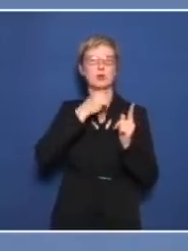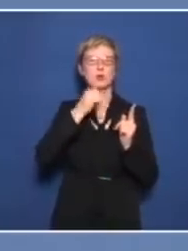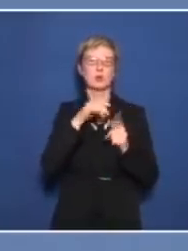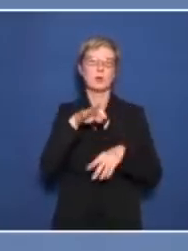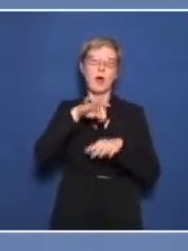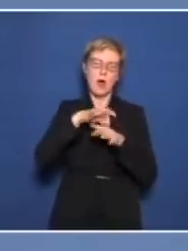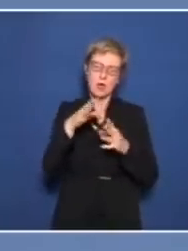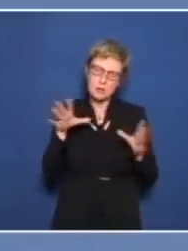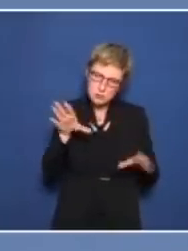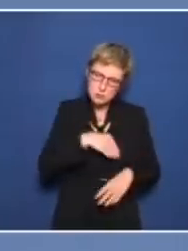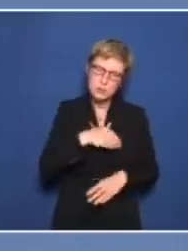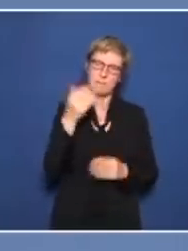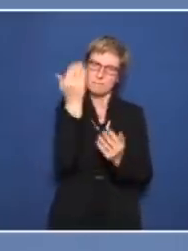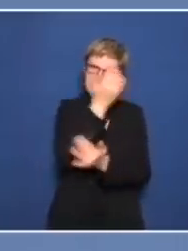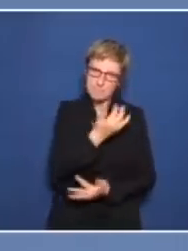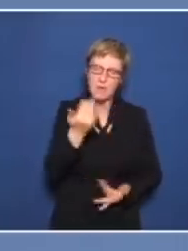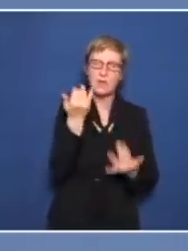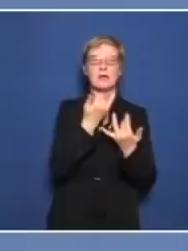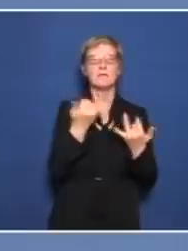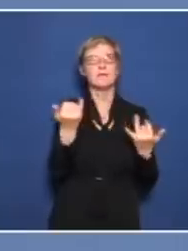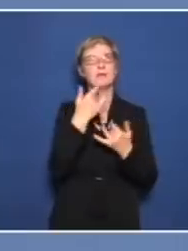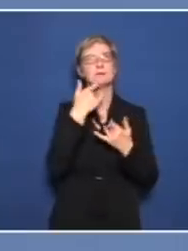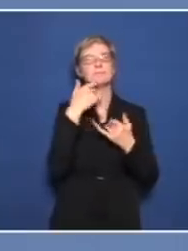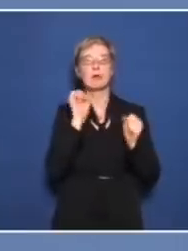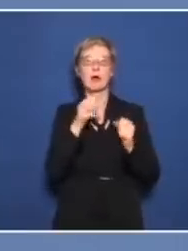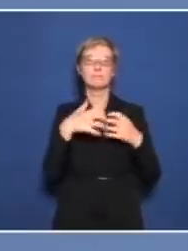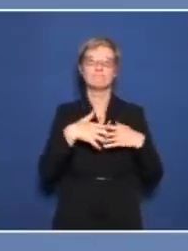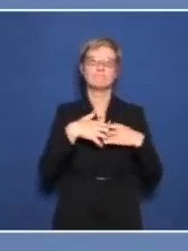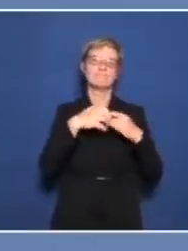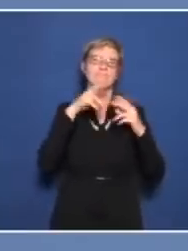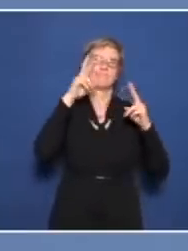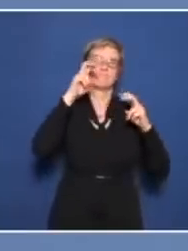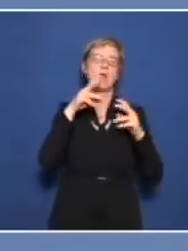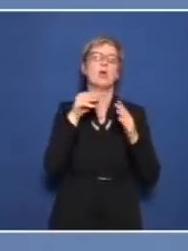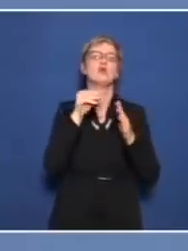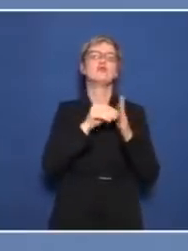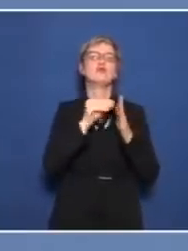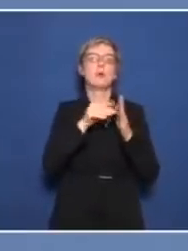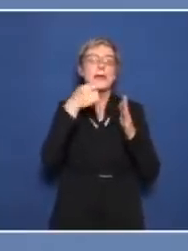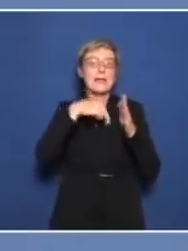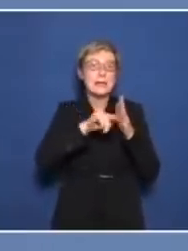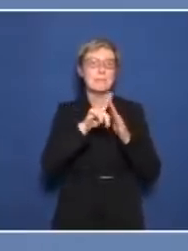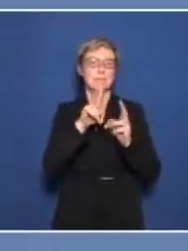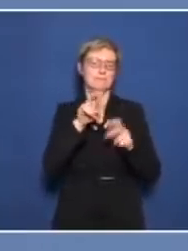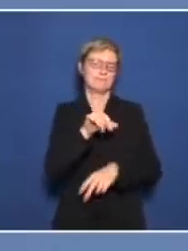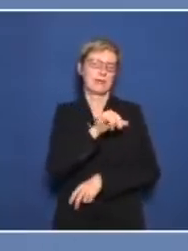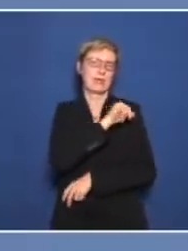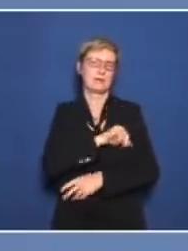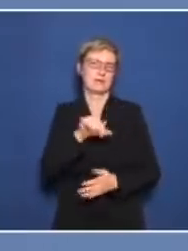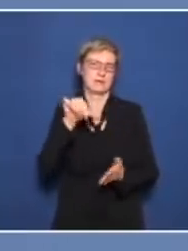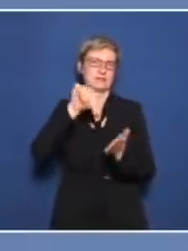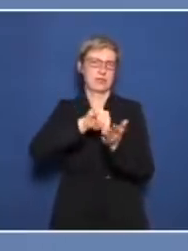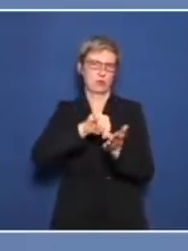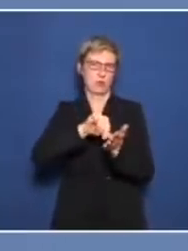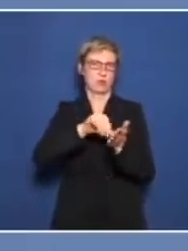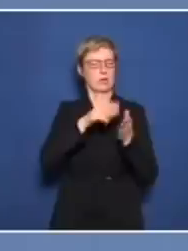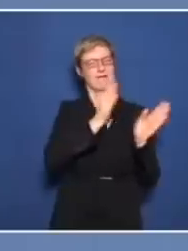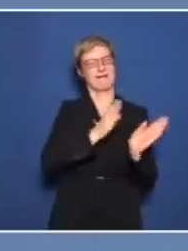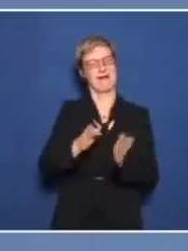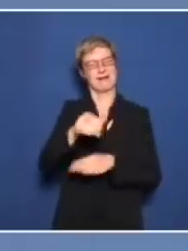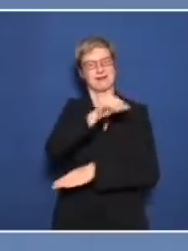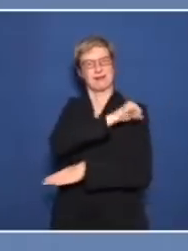Jugendärzten, möglicherweise über Impfzentren, möglicherweise in den Schulen, in Reihenimpfungen, dann entsprechend